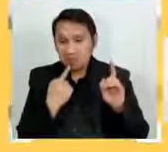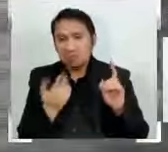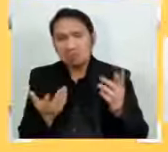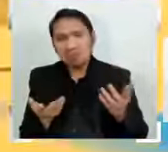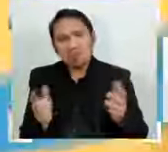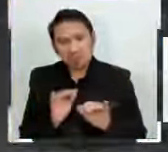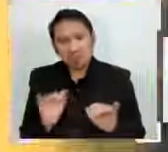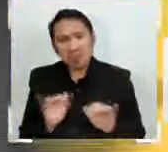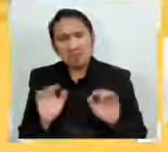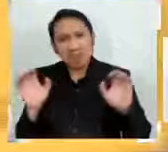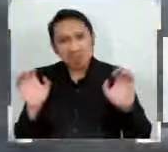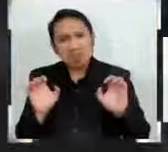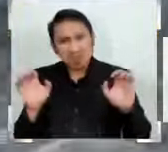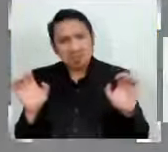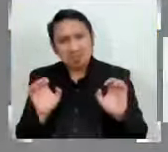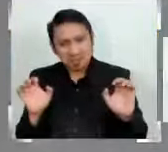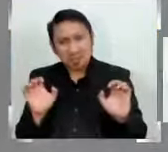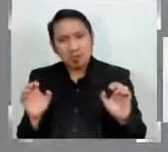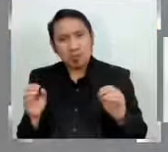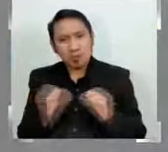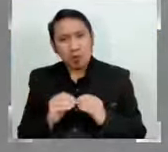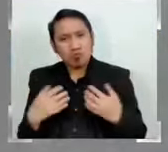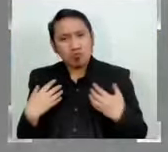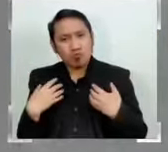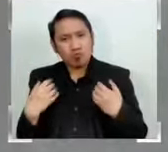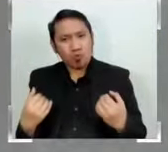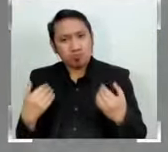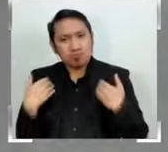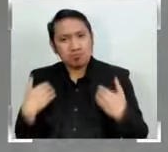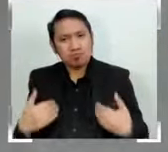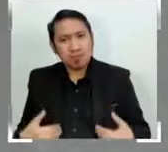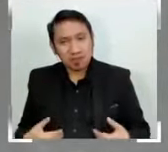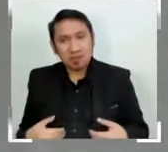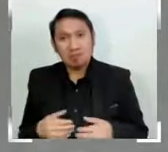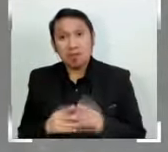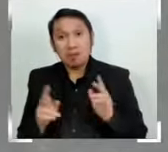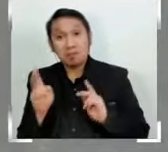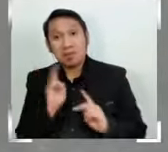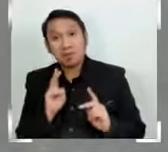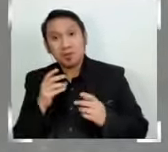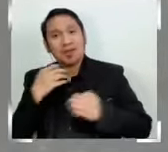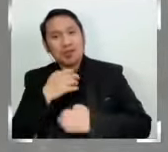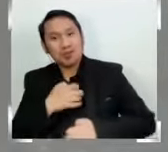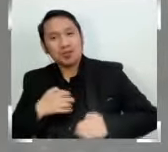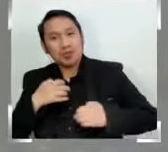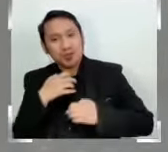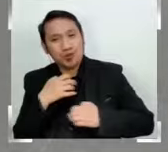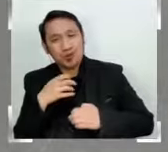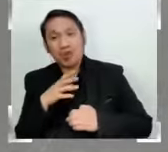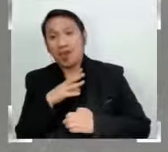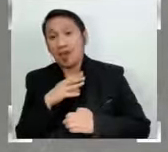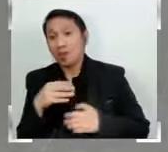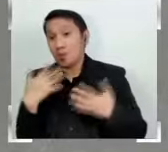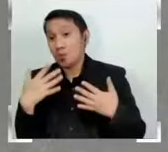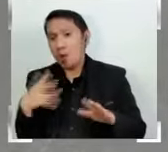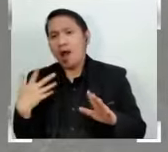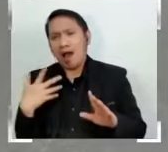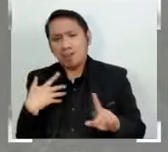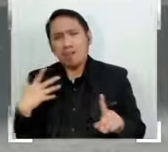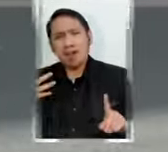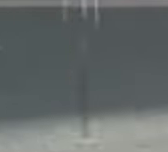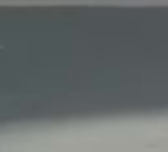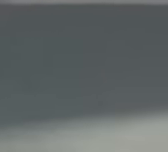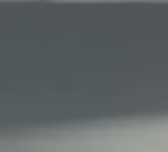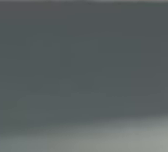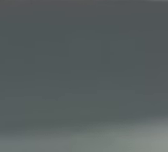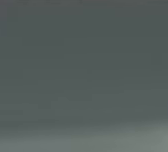kanyang pangangatawan. Aliw na aliw naman ang mga nakakapanood sa kanya at effective din daw siya sa kanyang